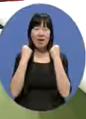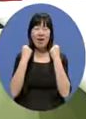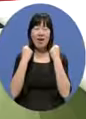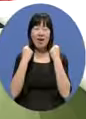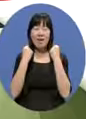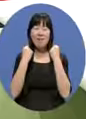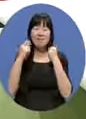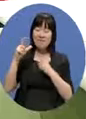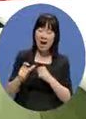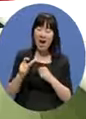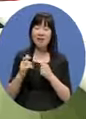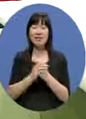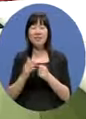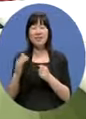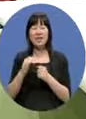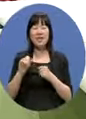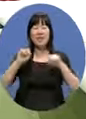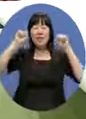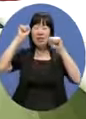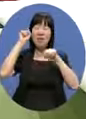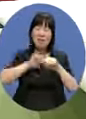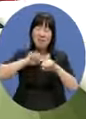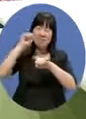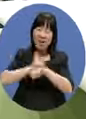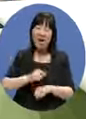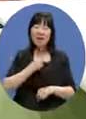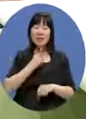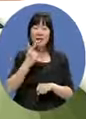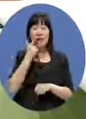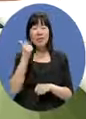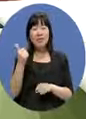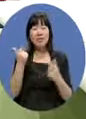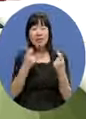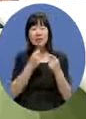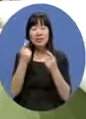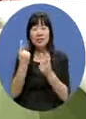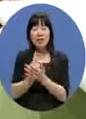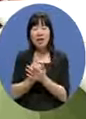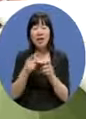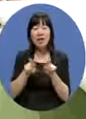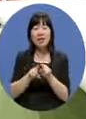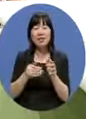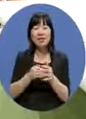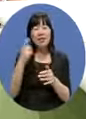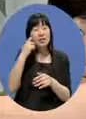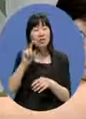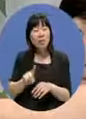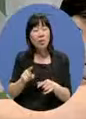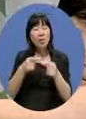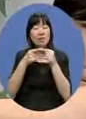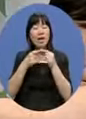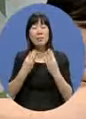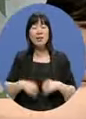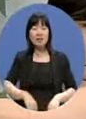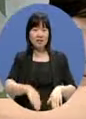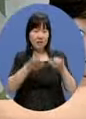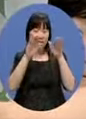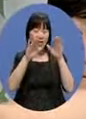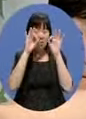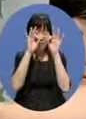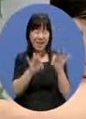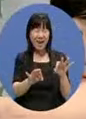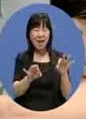운동을 잘했으면 좋겠어요 어 힘이 세질 것 같아요 아버님이 함께 하셨는데 어떠셨어요네 아 우선 많이 커서